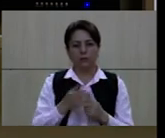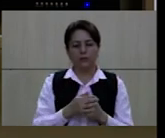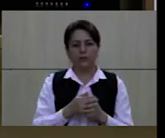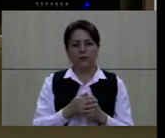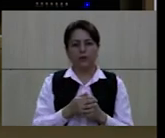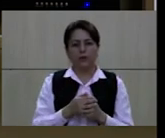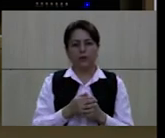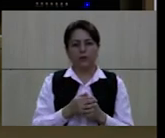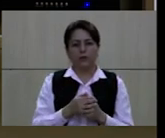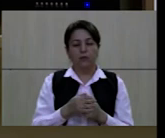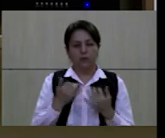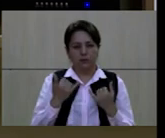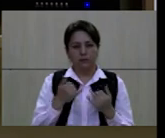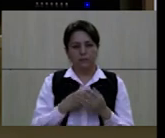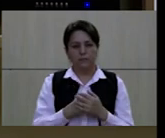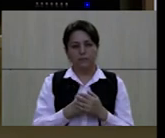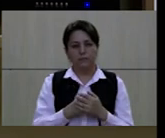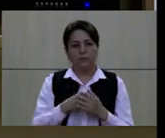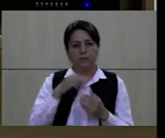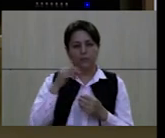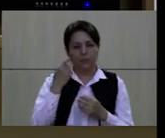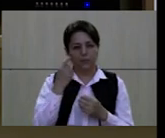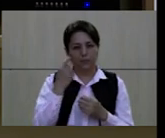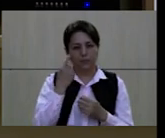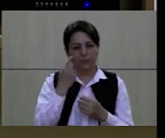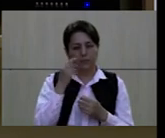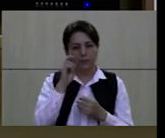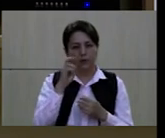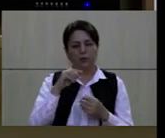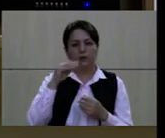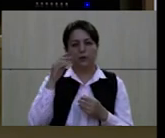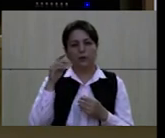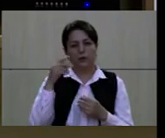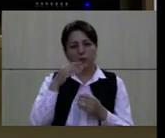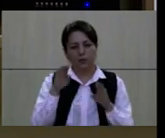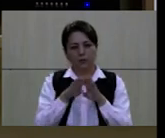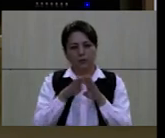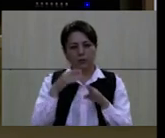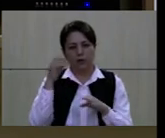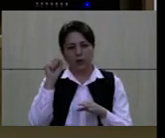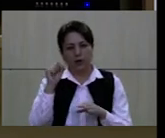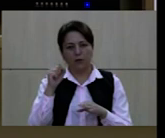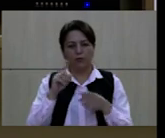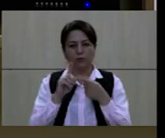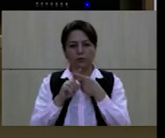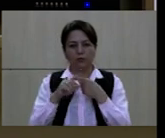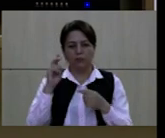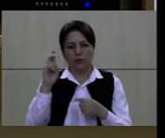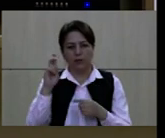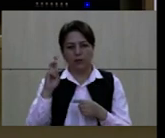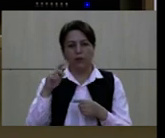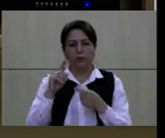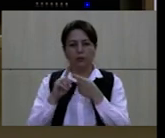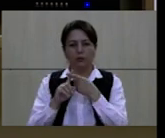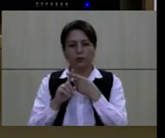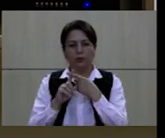boshlaymiz. Ya'ni P teng bo'ladi A qo'shu B